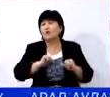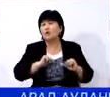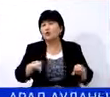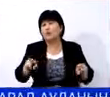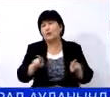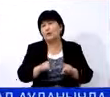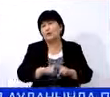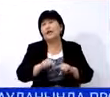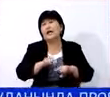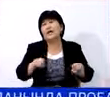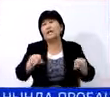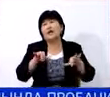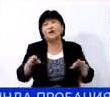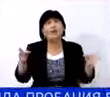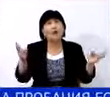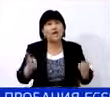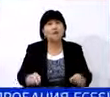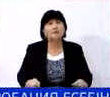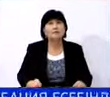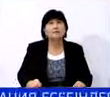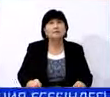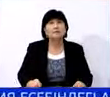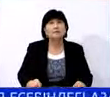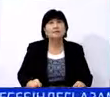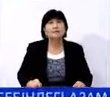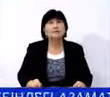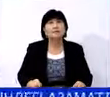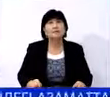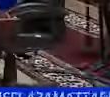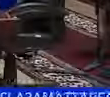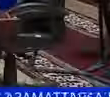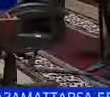осылай насихатталуға жет. Тажмұрат Әлжанов, Нұржан Мұзаров, Төрехан Қожахметов, Қызылорда телеарнасы.